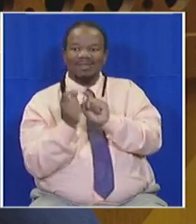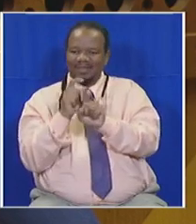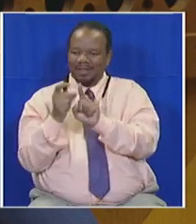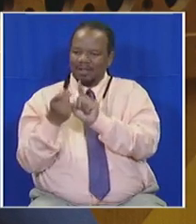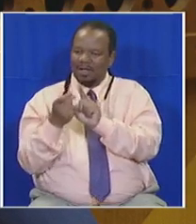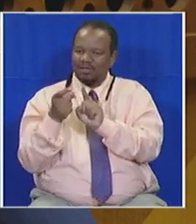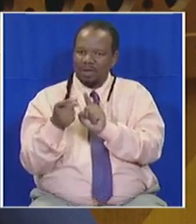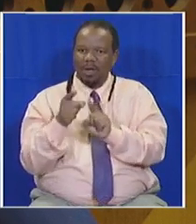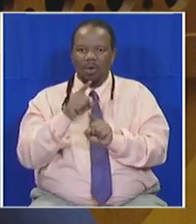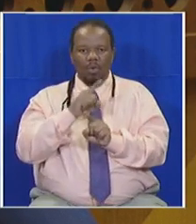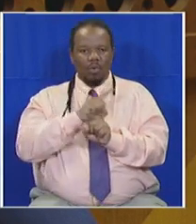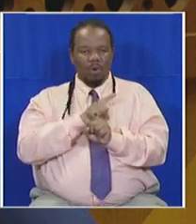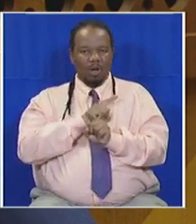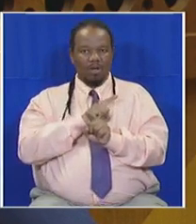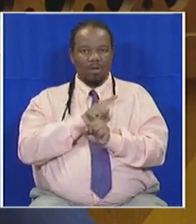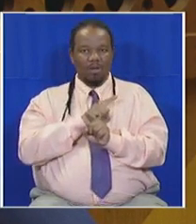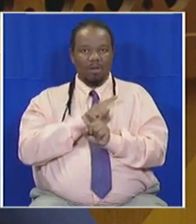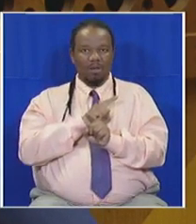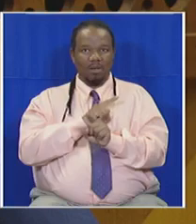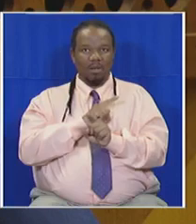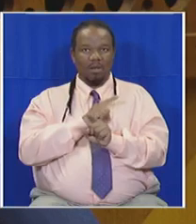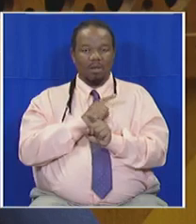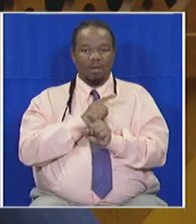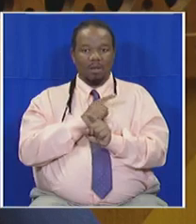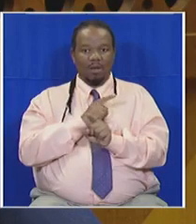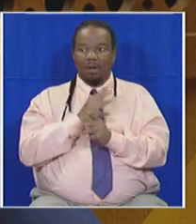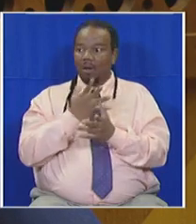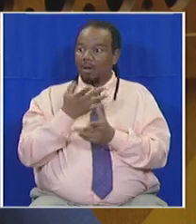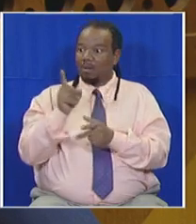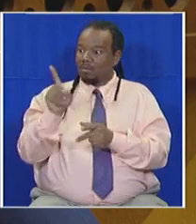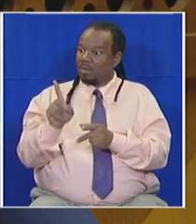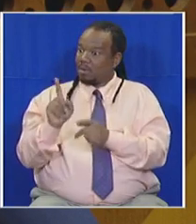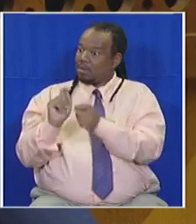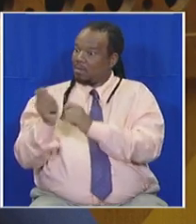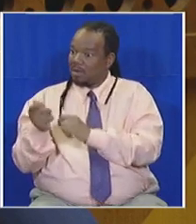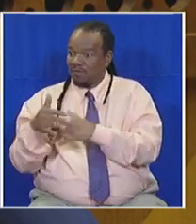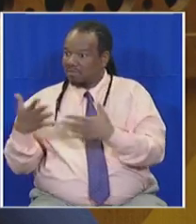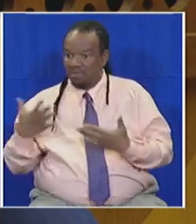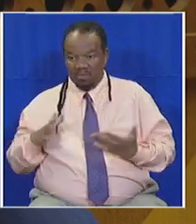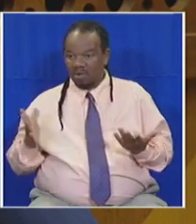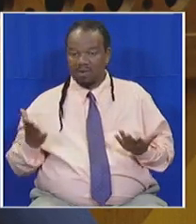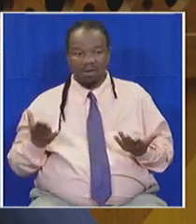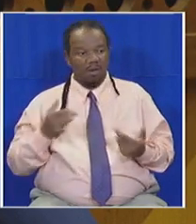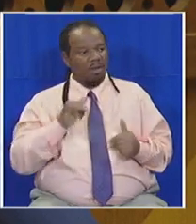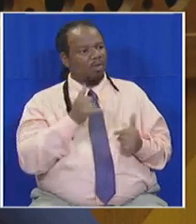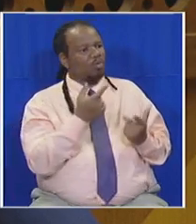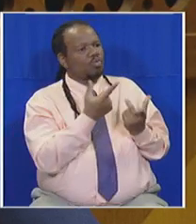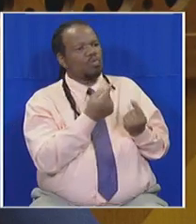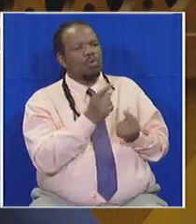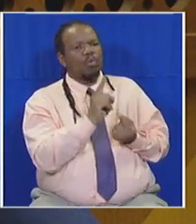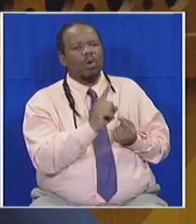sê maar betaal vir jou dienste nie. En al wat u nou doen is, u verplig nou die betalers